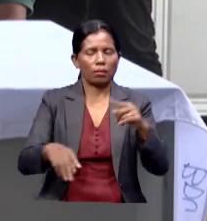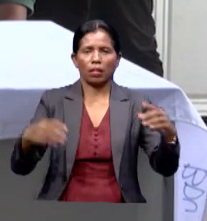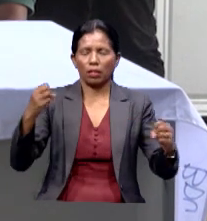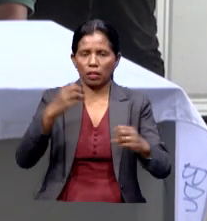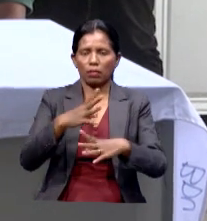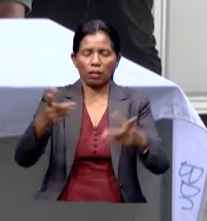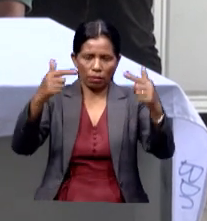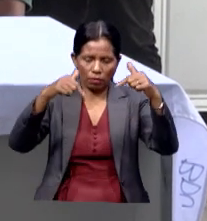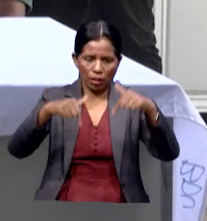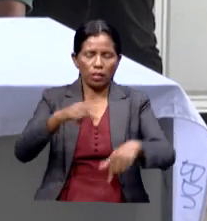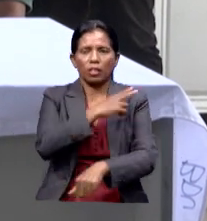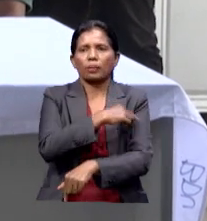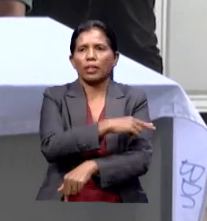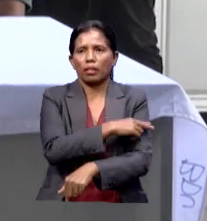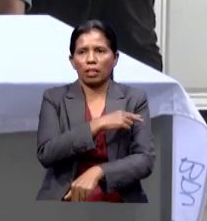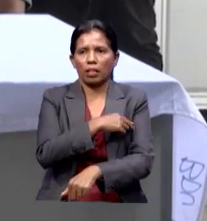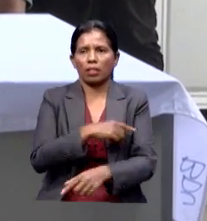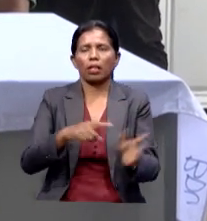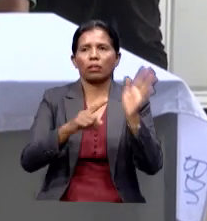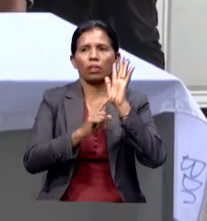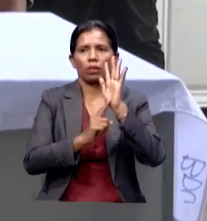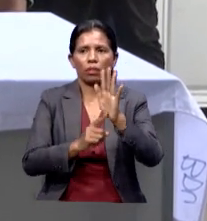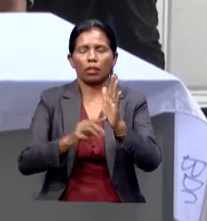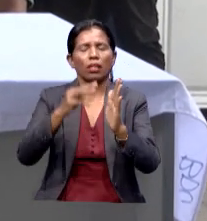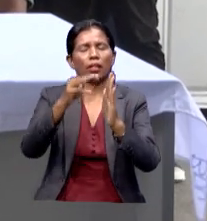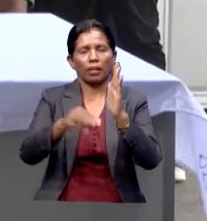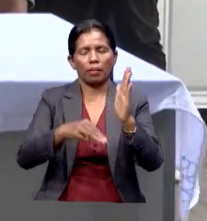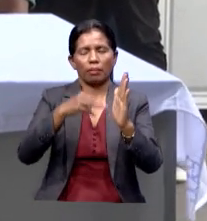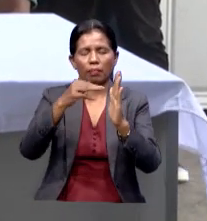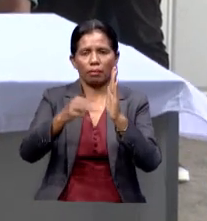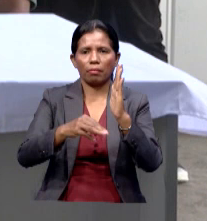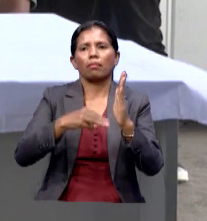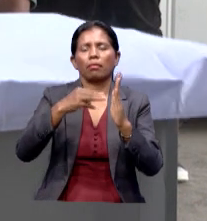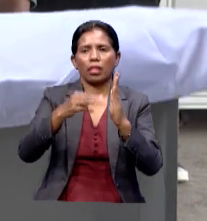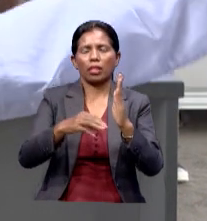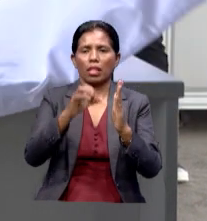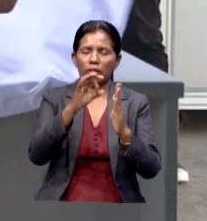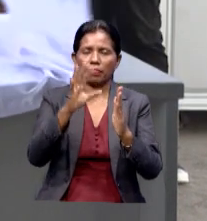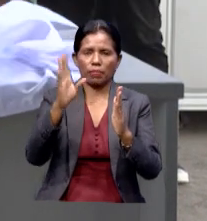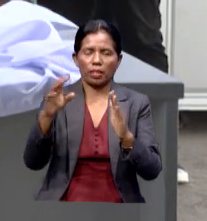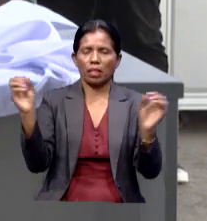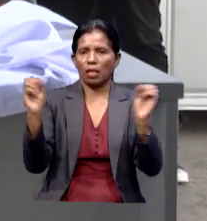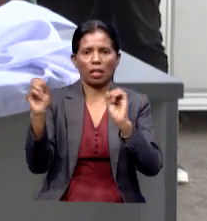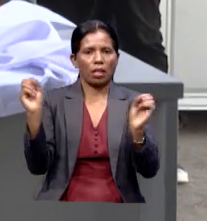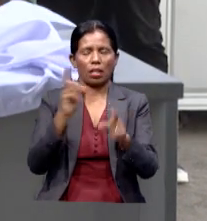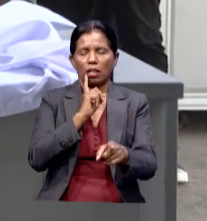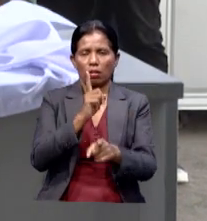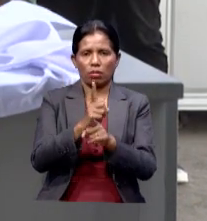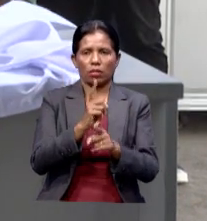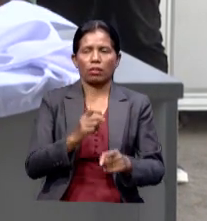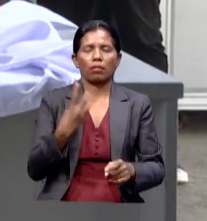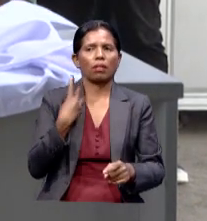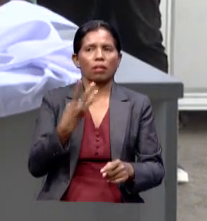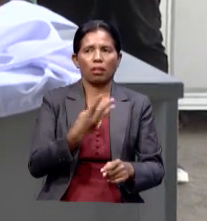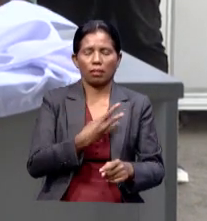hospital. Buat nebe ke agora spaila ya fatfatin ya media sosial idane lalos. Significa ame